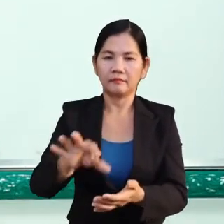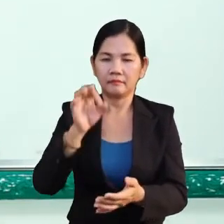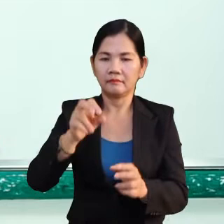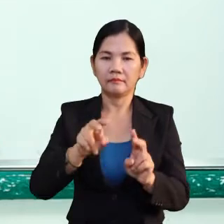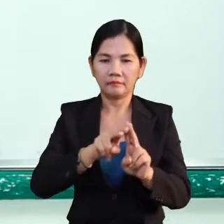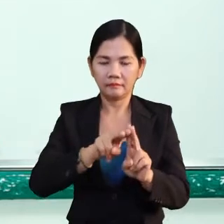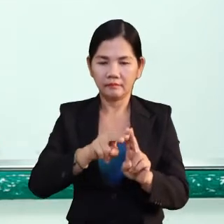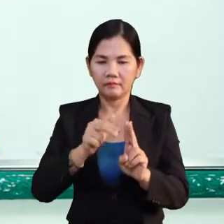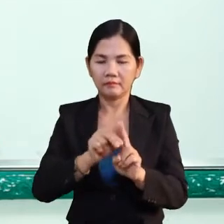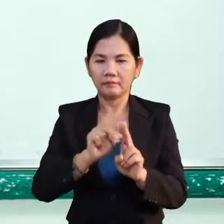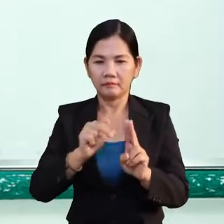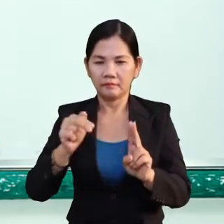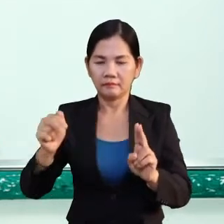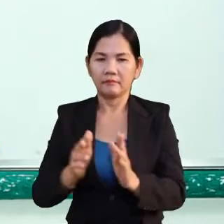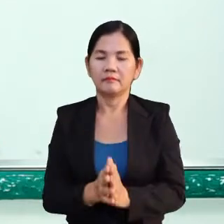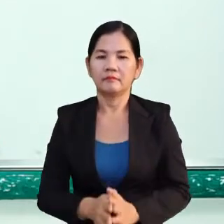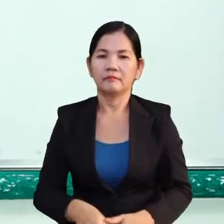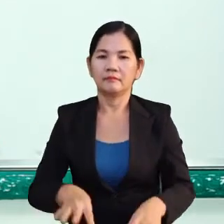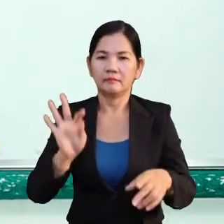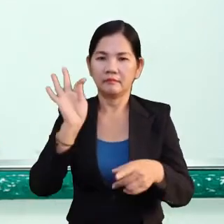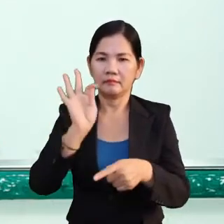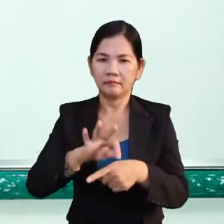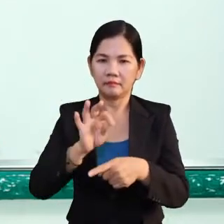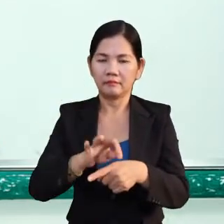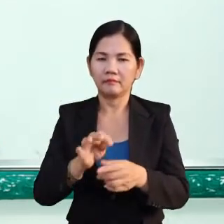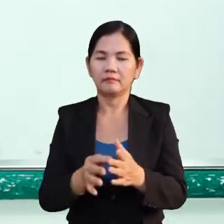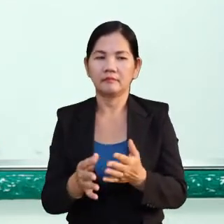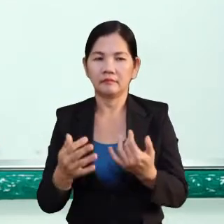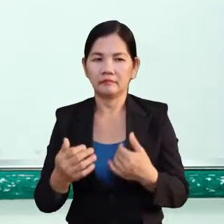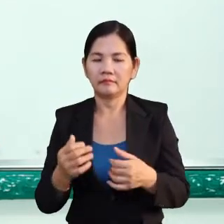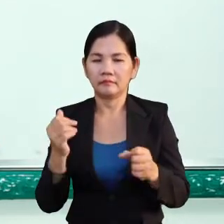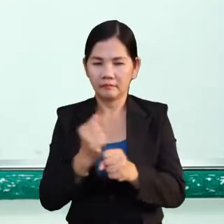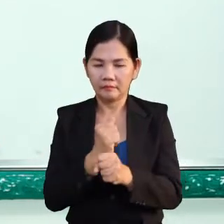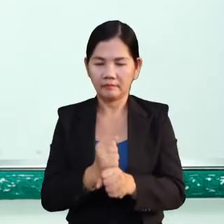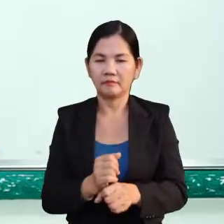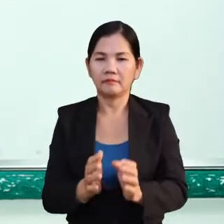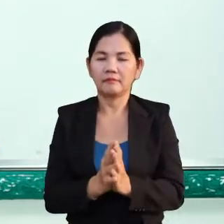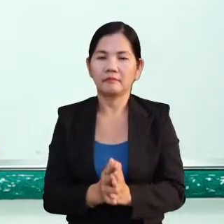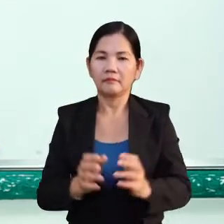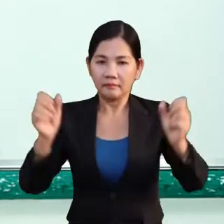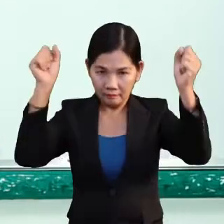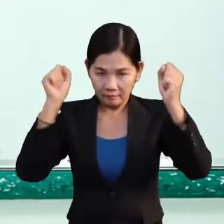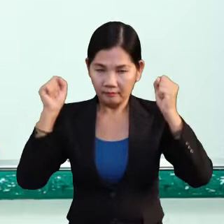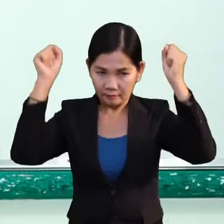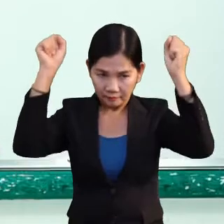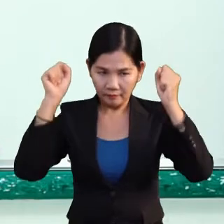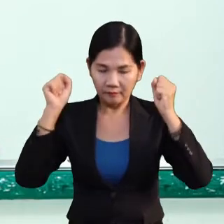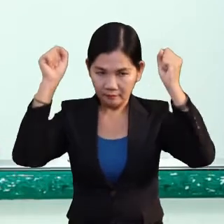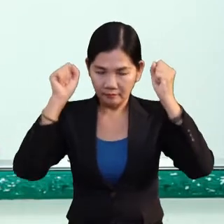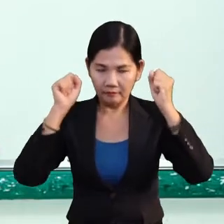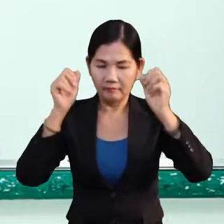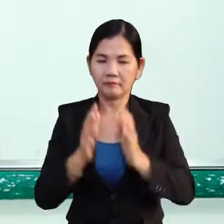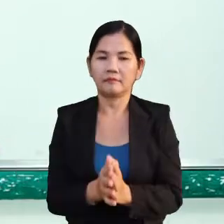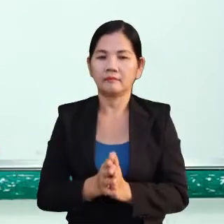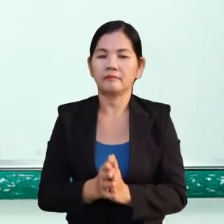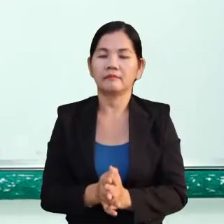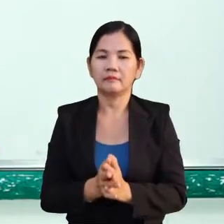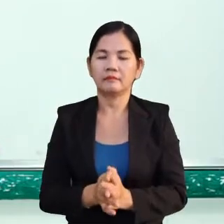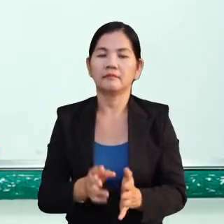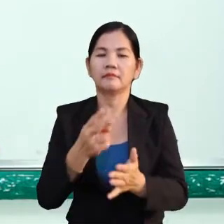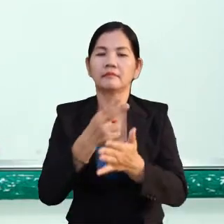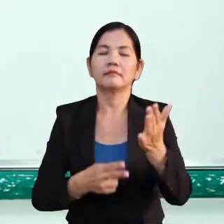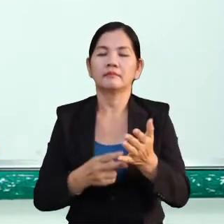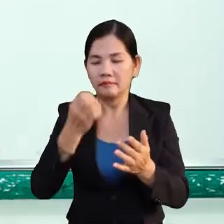ម្រៀងមួយបទគឺសារិកាកៅពុតប្រាណចាអញ្ចឹងកូនធ្លាប់ហាត់ប្រាណនេះកូនចាធ្លាប់យើងហាត់ប្រាណដើម្បី